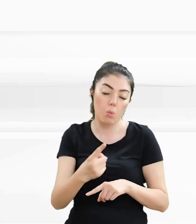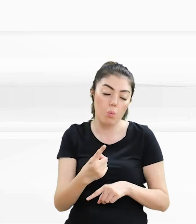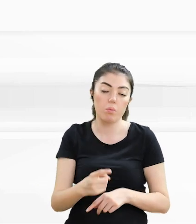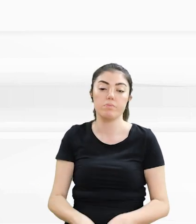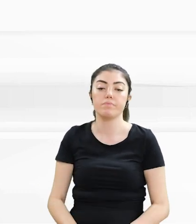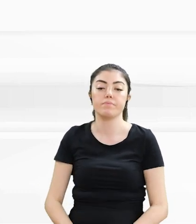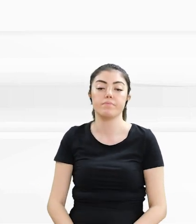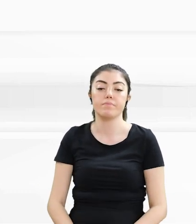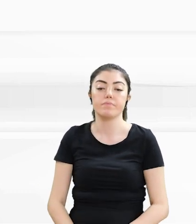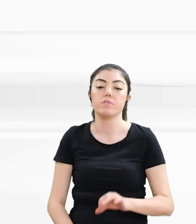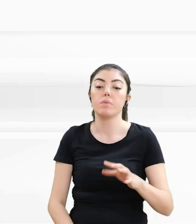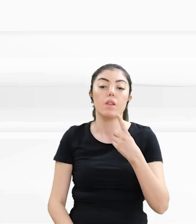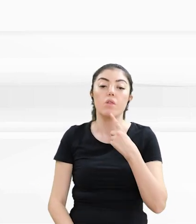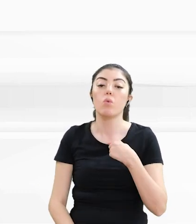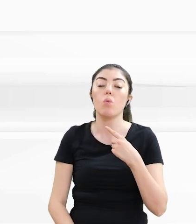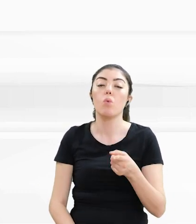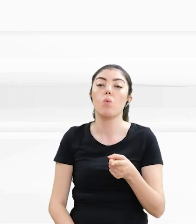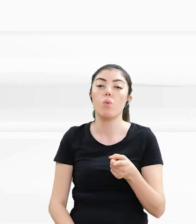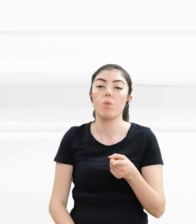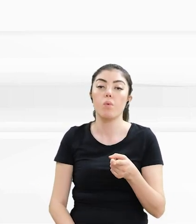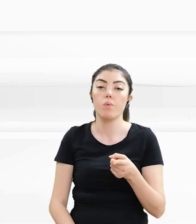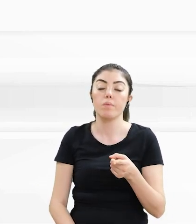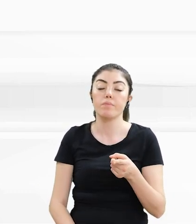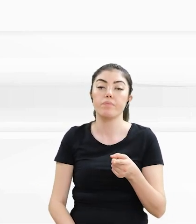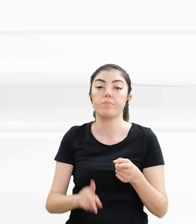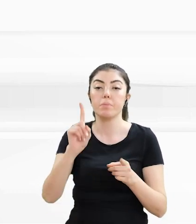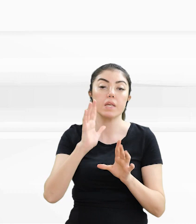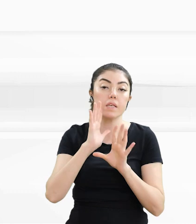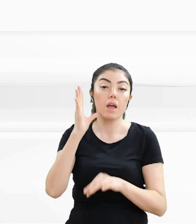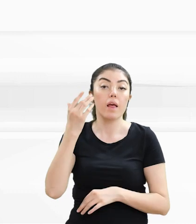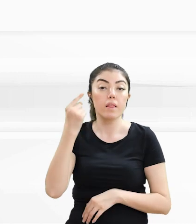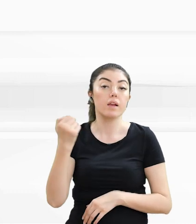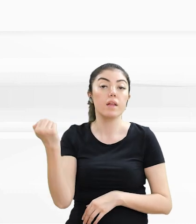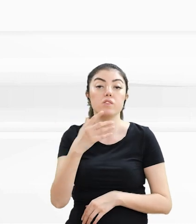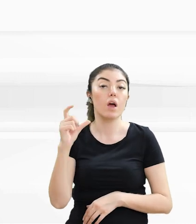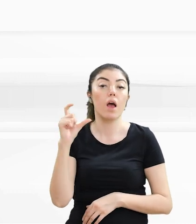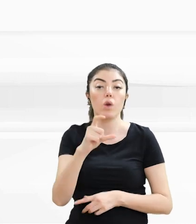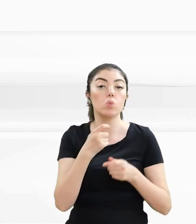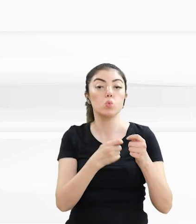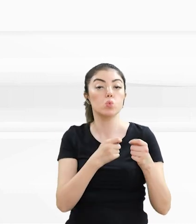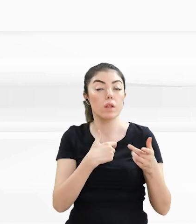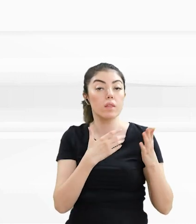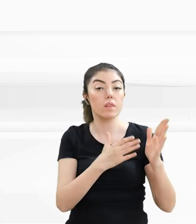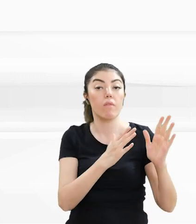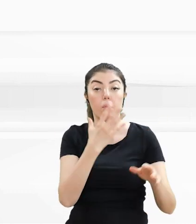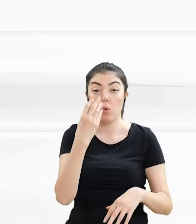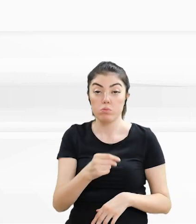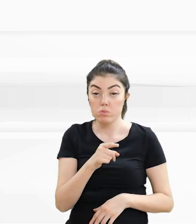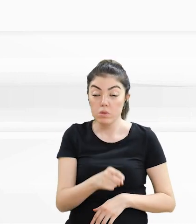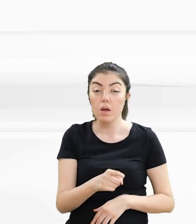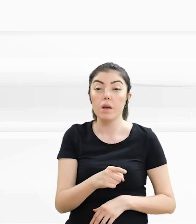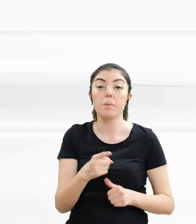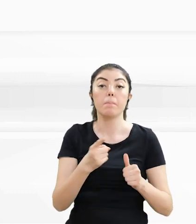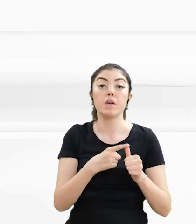sende 50 52 ödemem gerekecek şimdi bize diyor ki bir kişinin en az kaç ay kursa devam etmesi